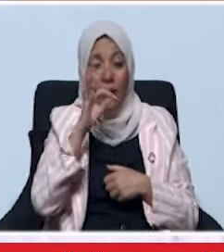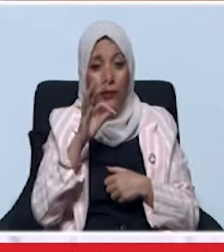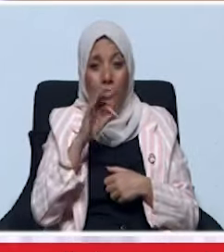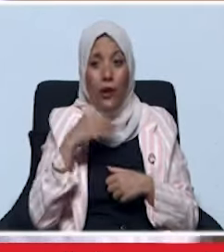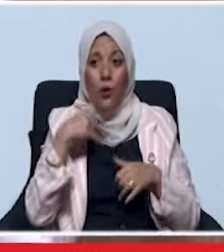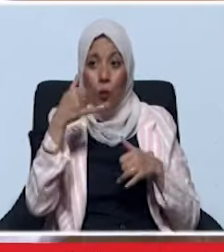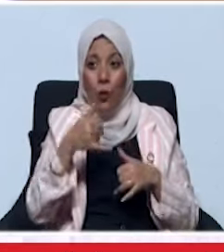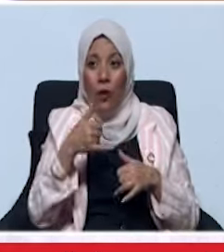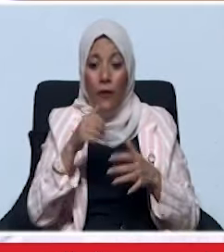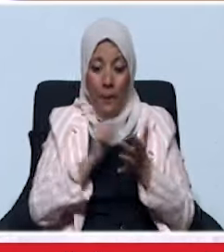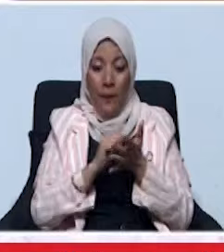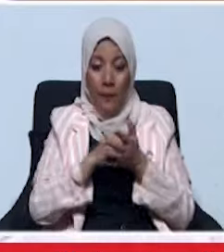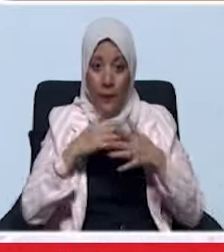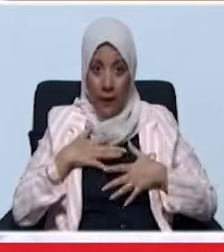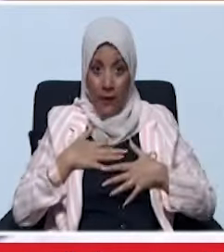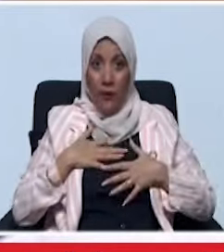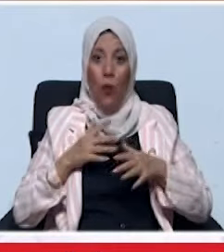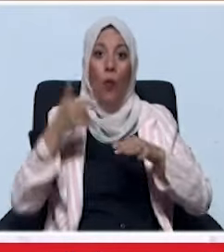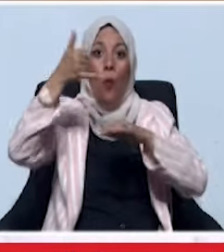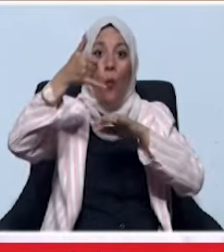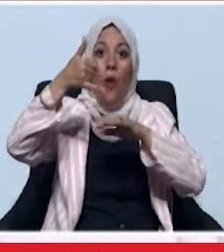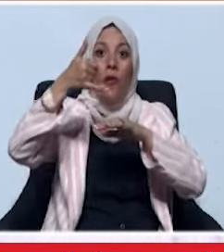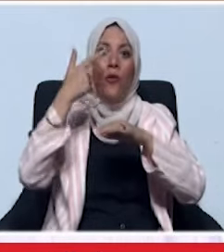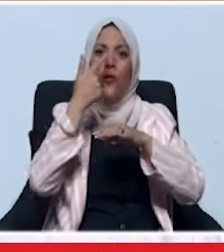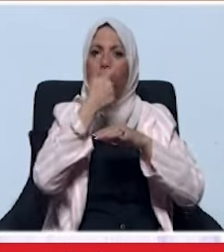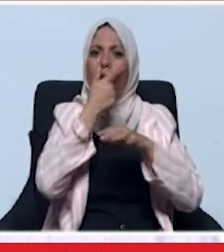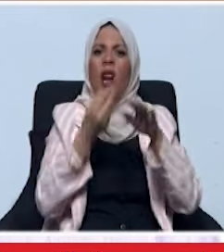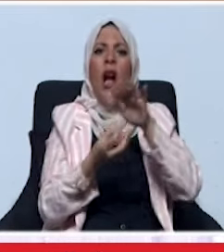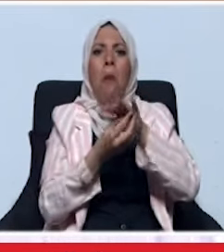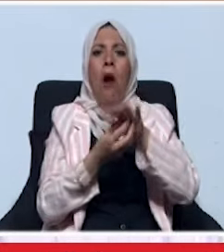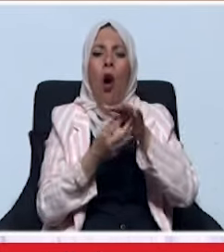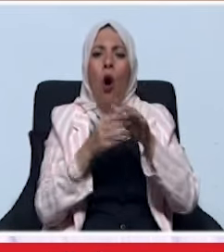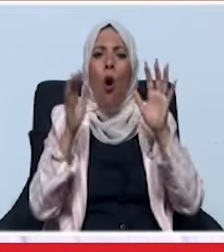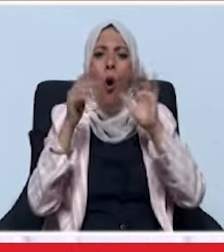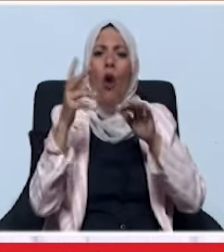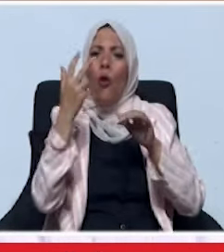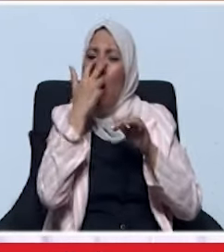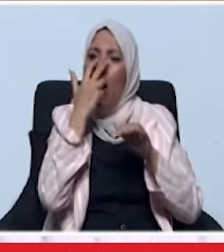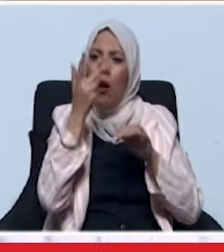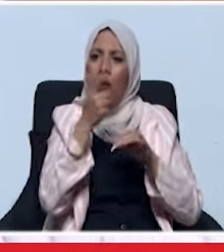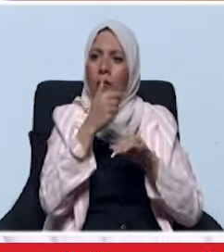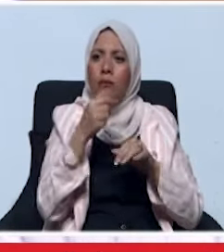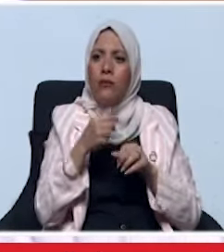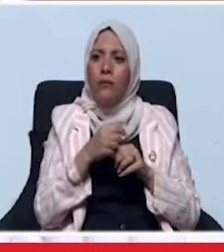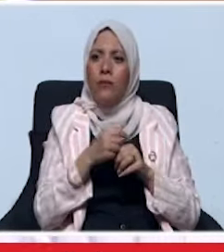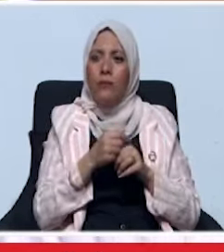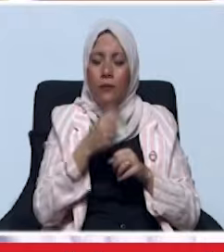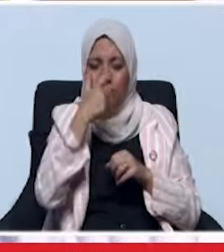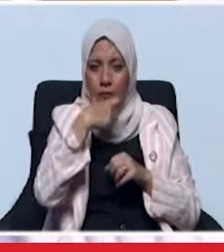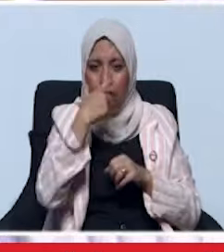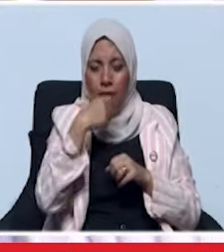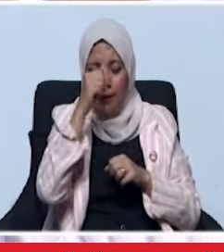كنت اقف فوق البيت عندي اشوف جامعه القاهره. ابو قتاده دي من اجمل المناطق